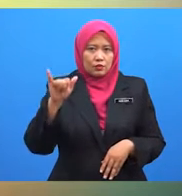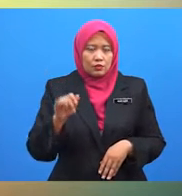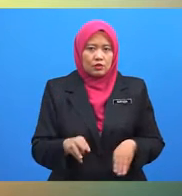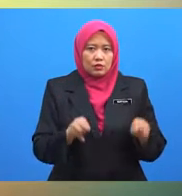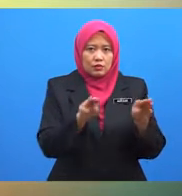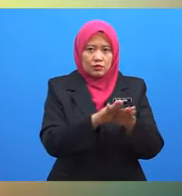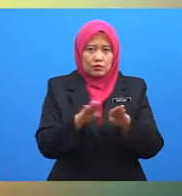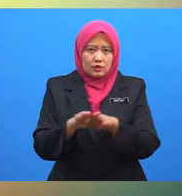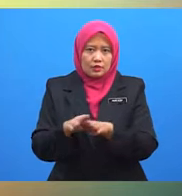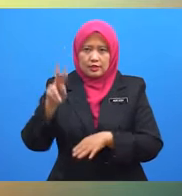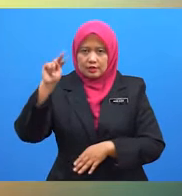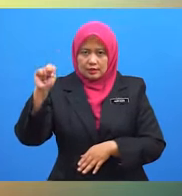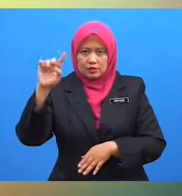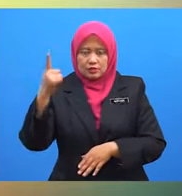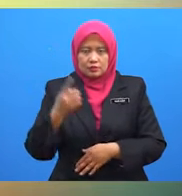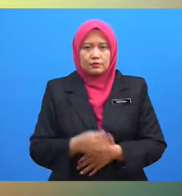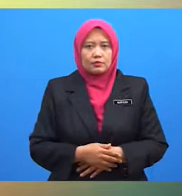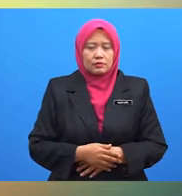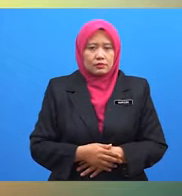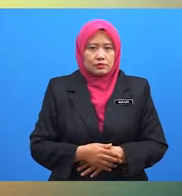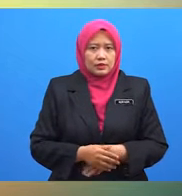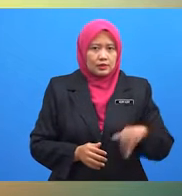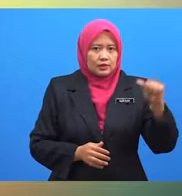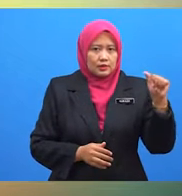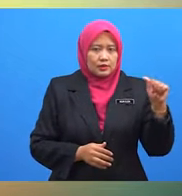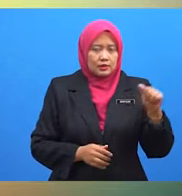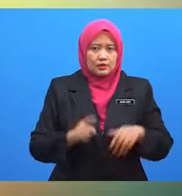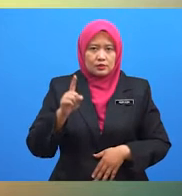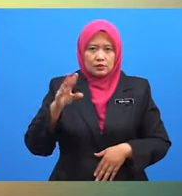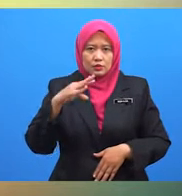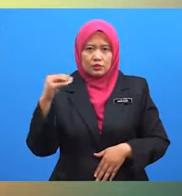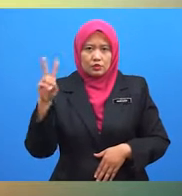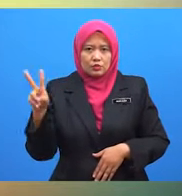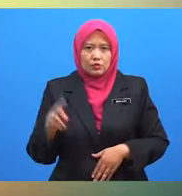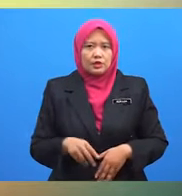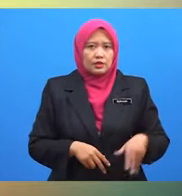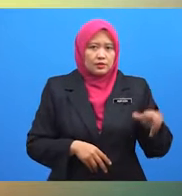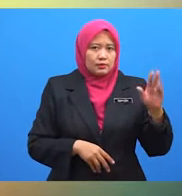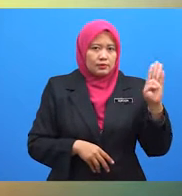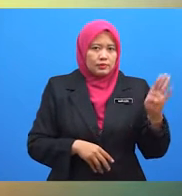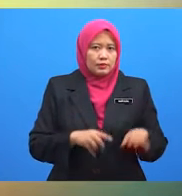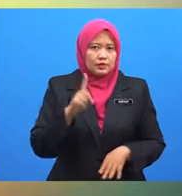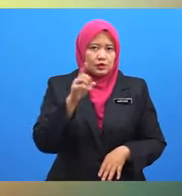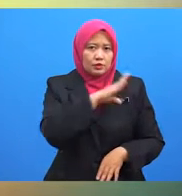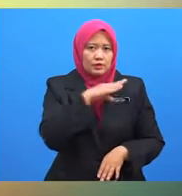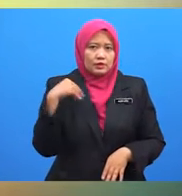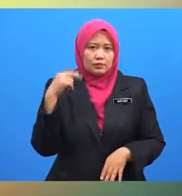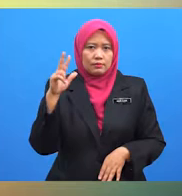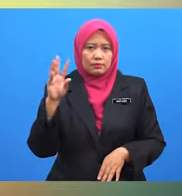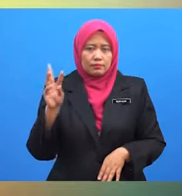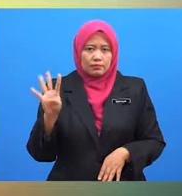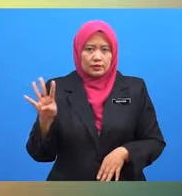B. 1 dan 4. C. 2 dan 3. D. 3 dan 4.